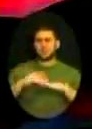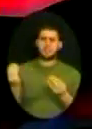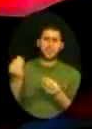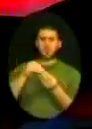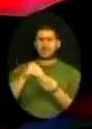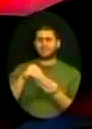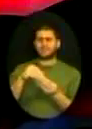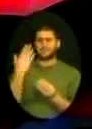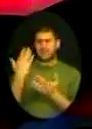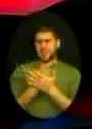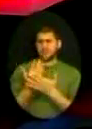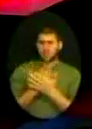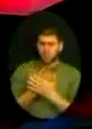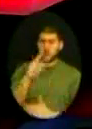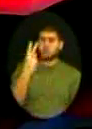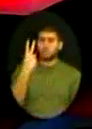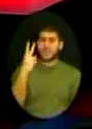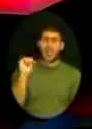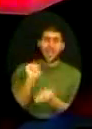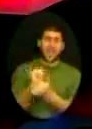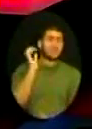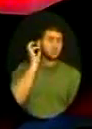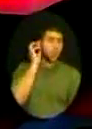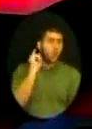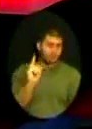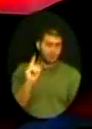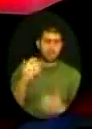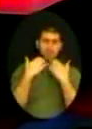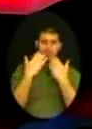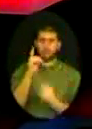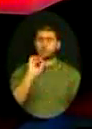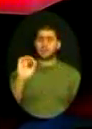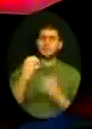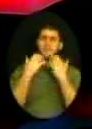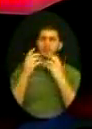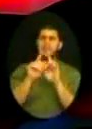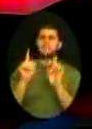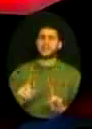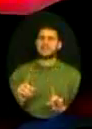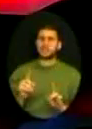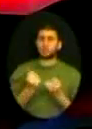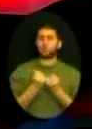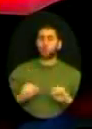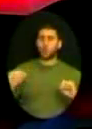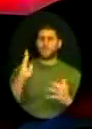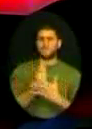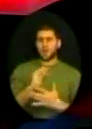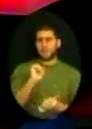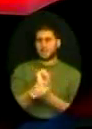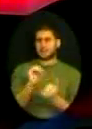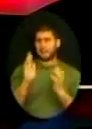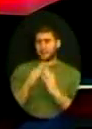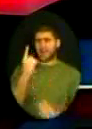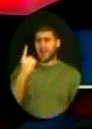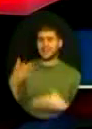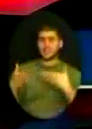שאמרנו בחדשות. כן. עוד שתי עצורות בפרשה הזאת שנקראת פרשת בזק שוחררו למעצר בית. האחת